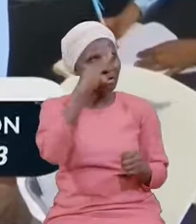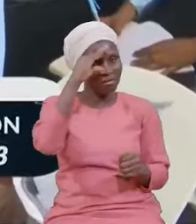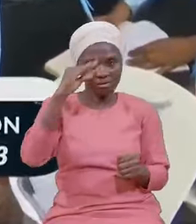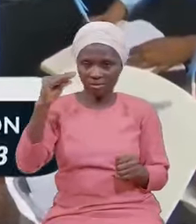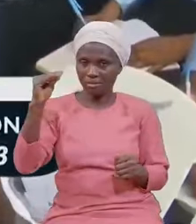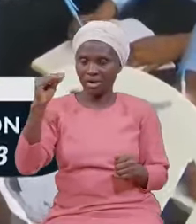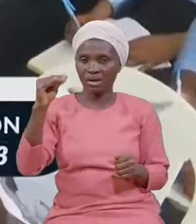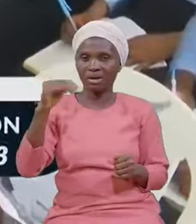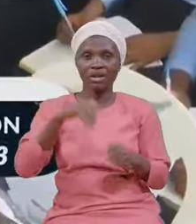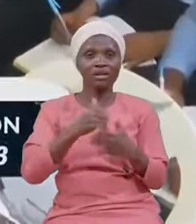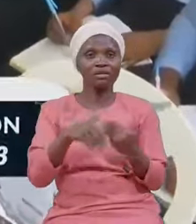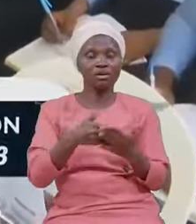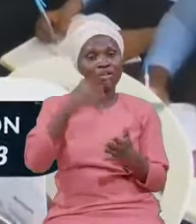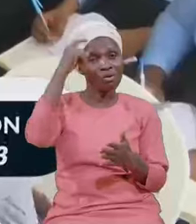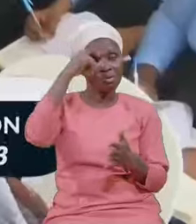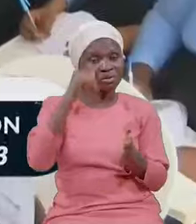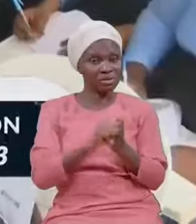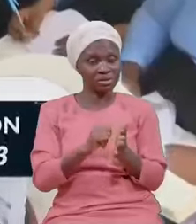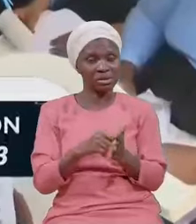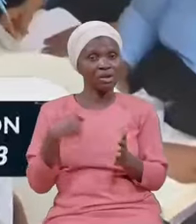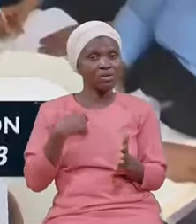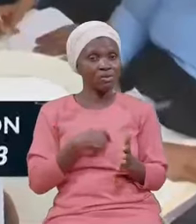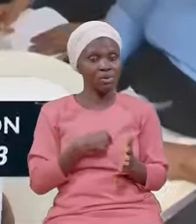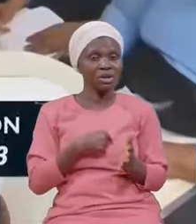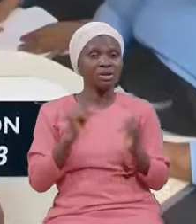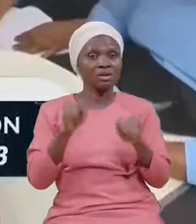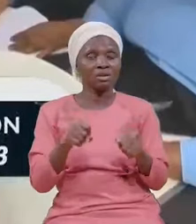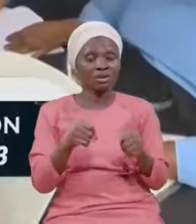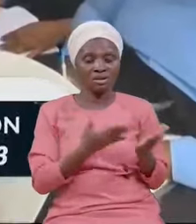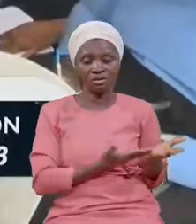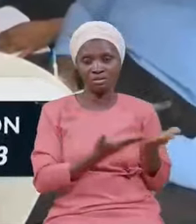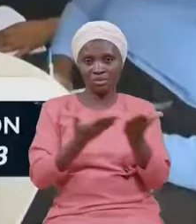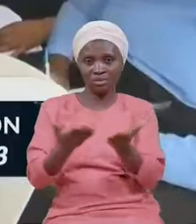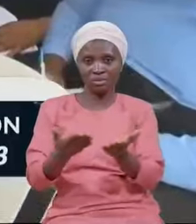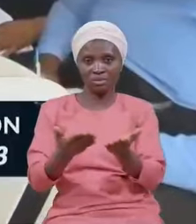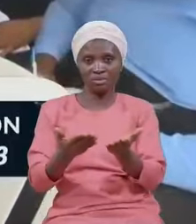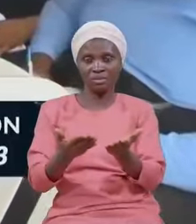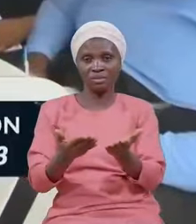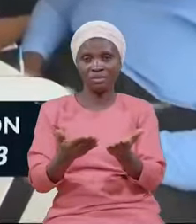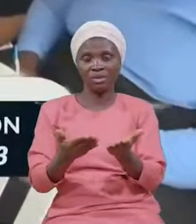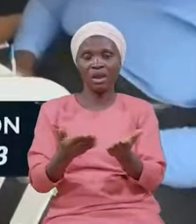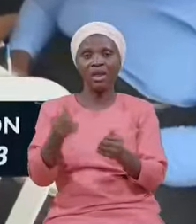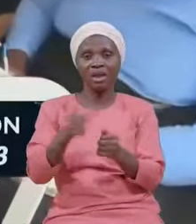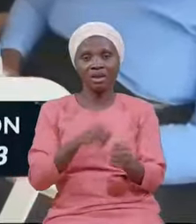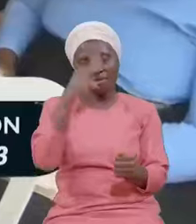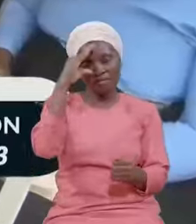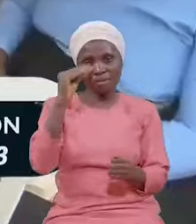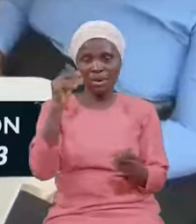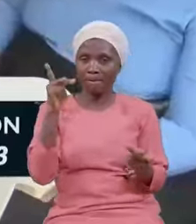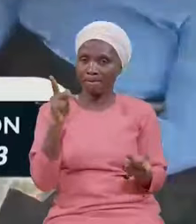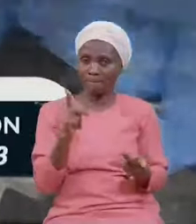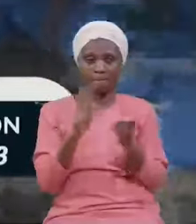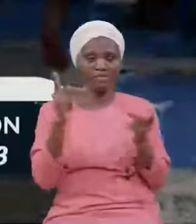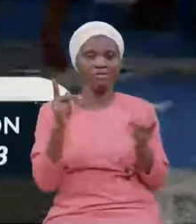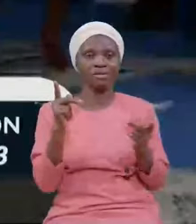en toute sagesse, afin de présenter à Dieu tout homme devenu parfait